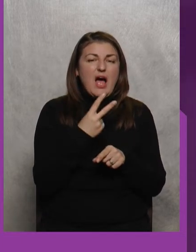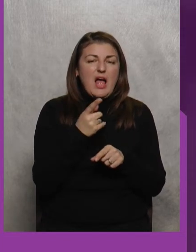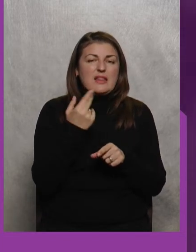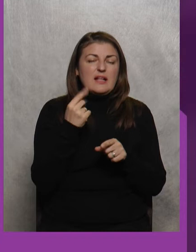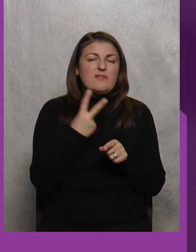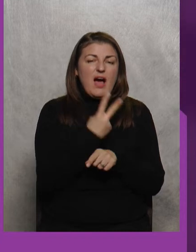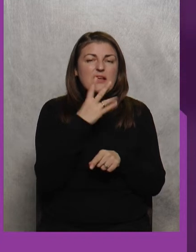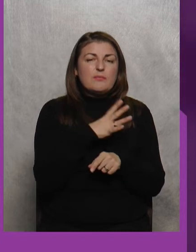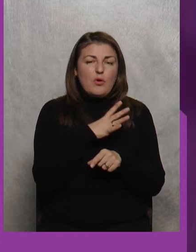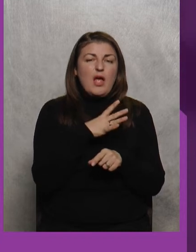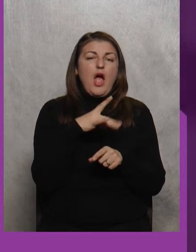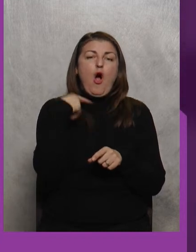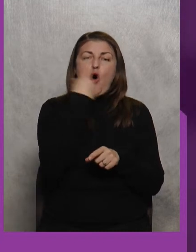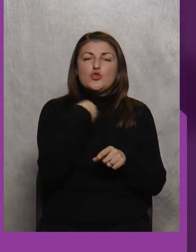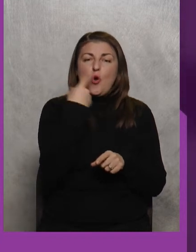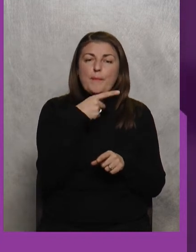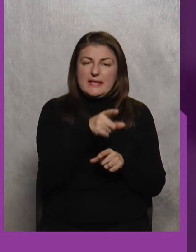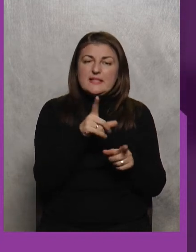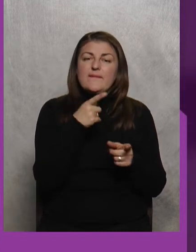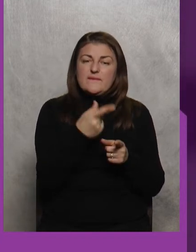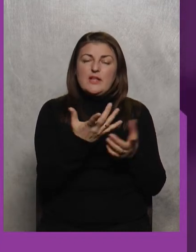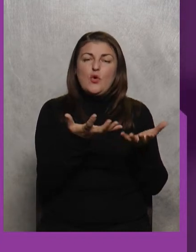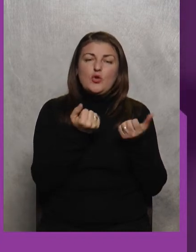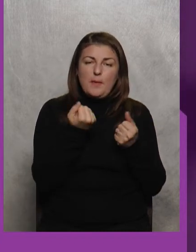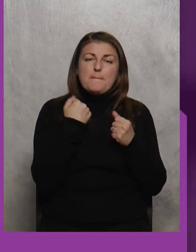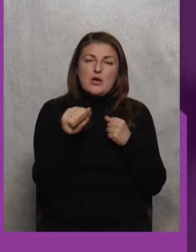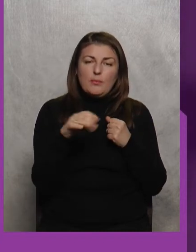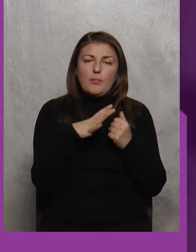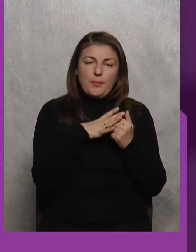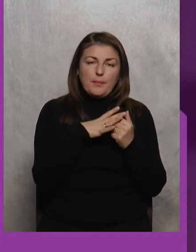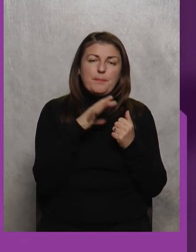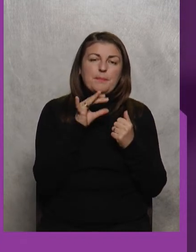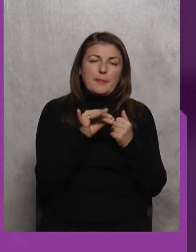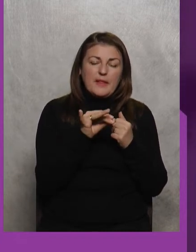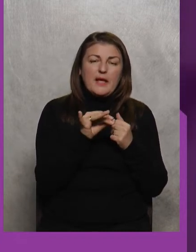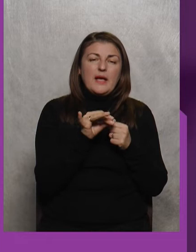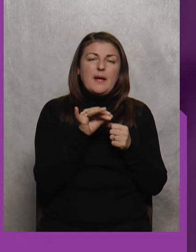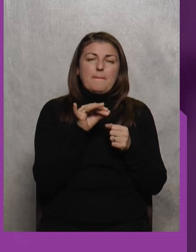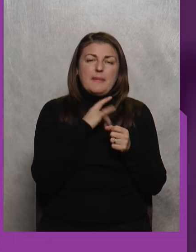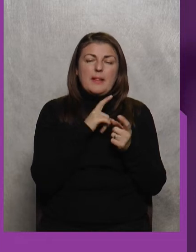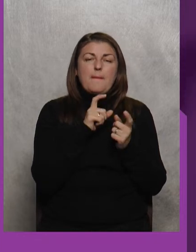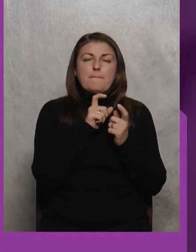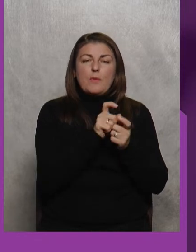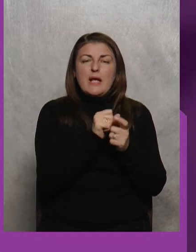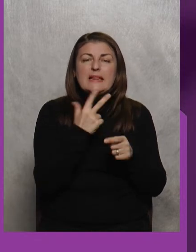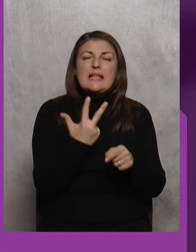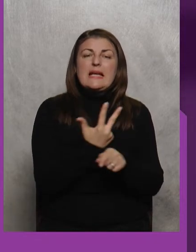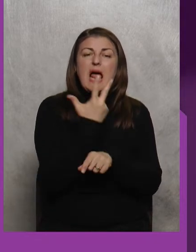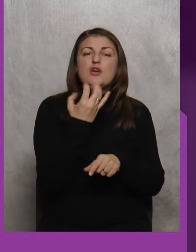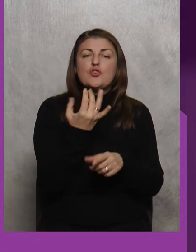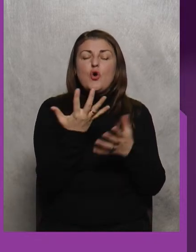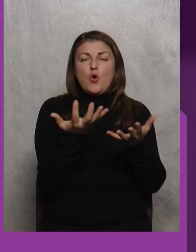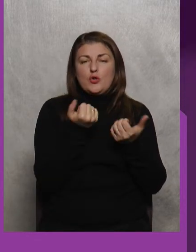раз Два рази В особисті Він Отримав Перемогу І перебарвався Три рази І